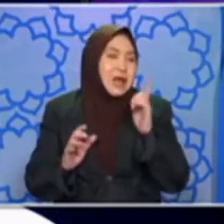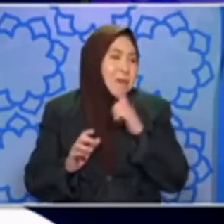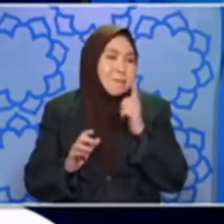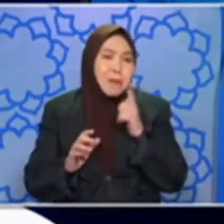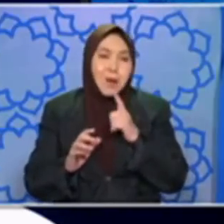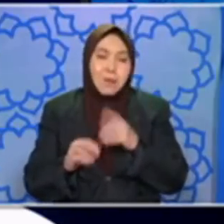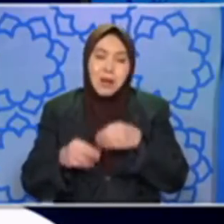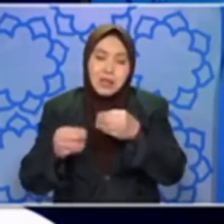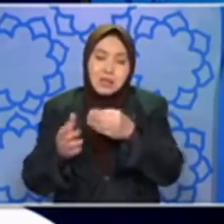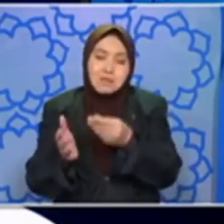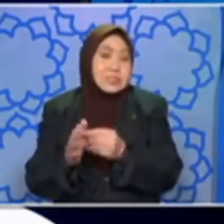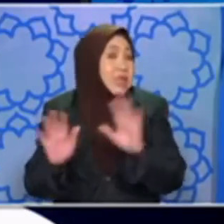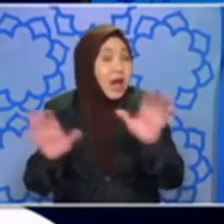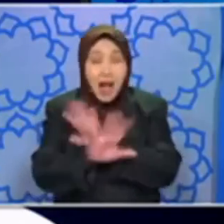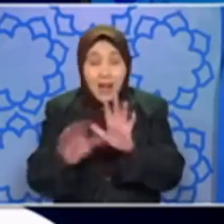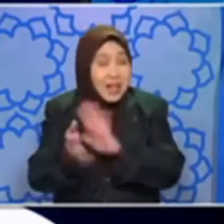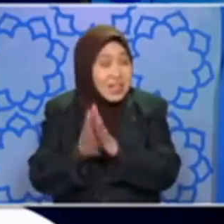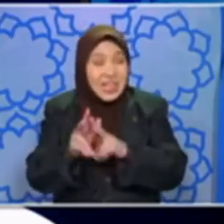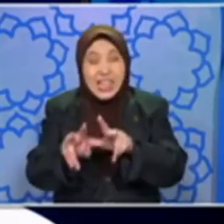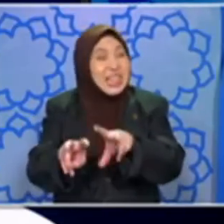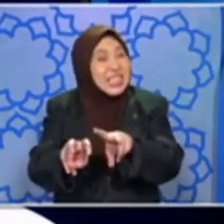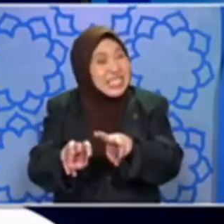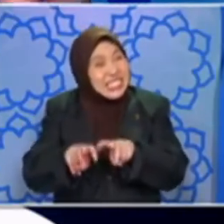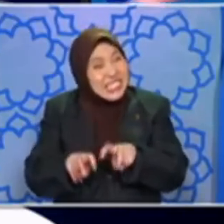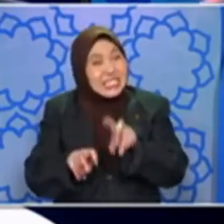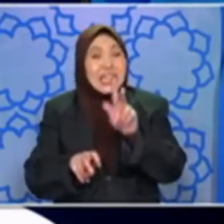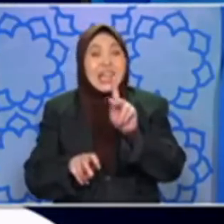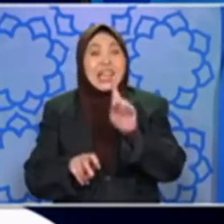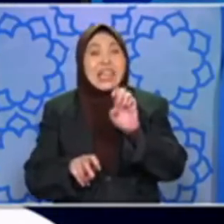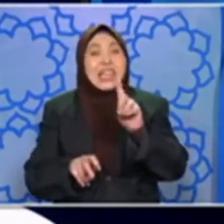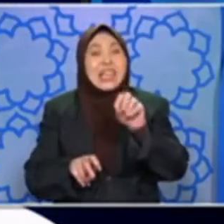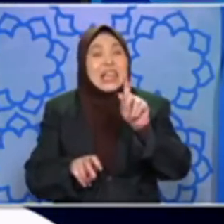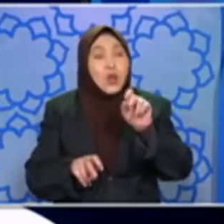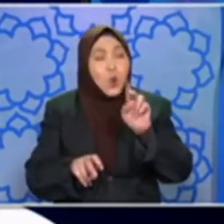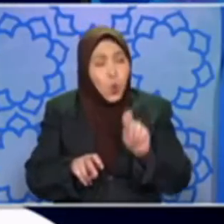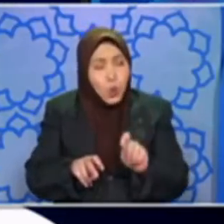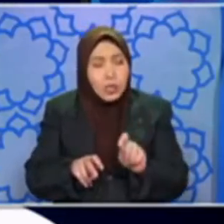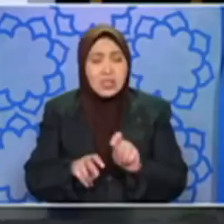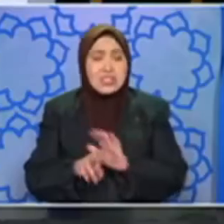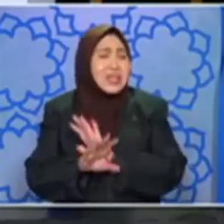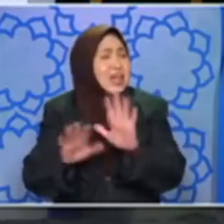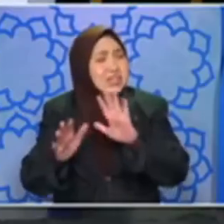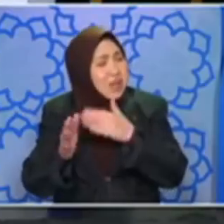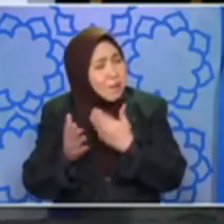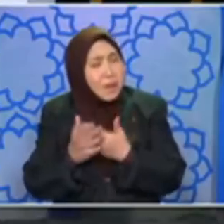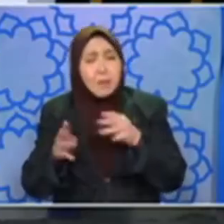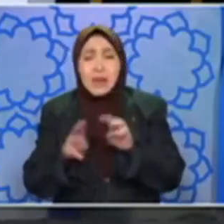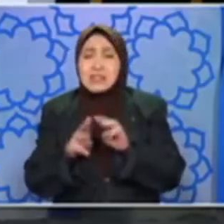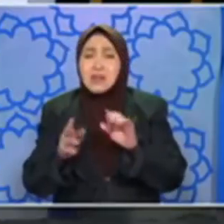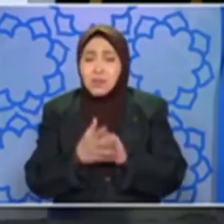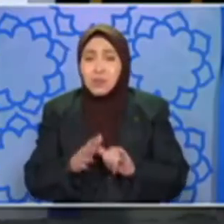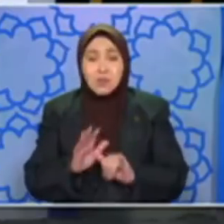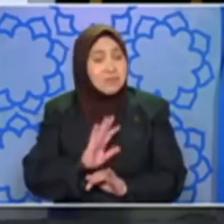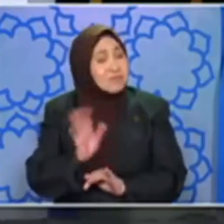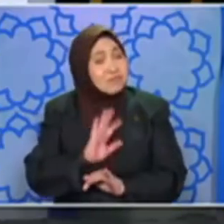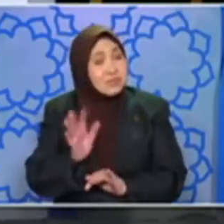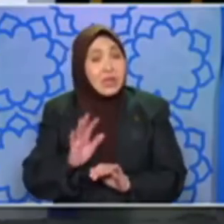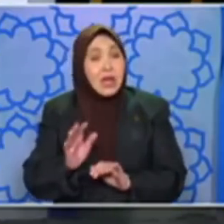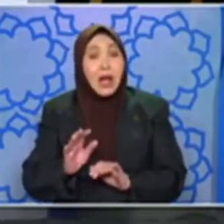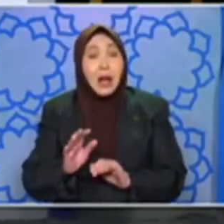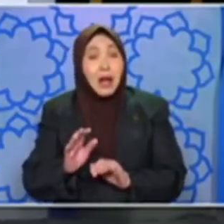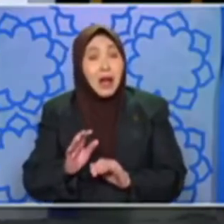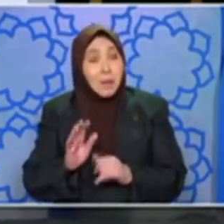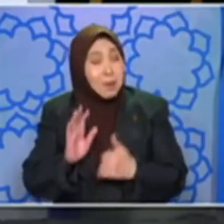dompetnya, jangan jadi kedekut sangat. Tapi dalam masa yang sama, jangan sampai kita wala tabsutha kullal bastah, iaitu